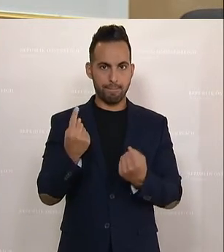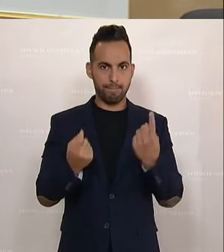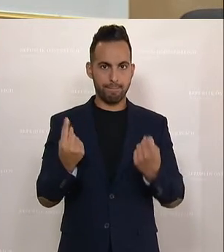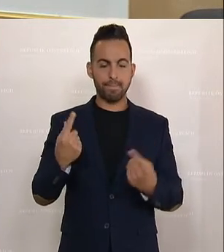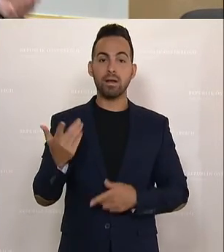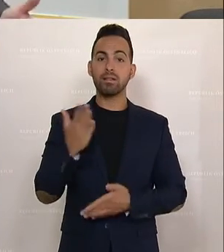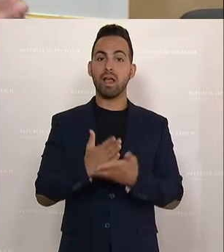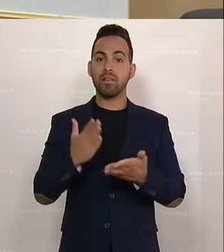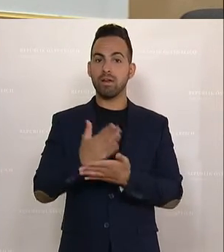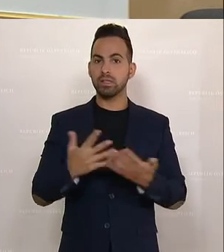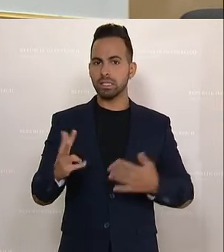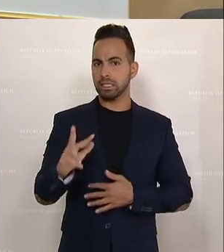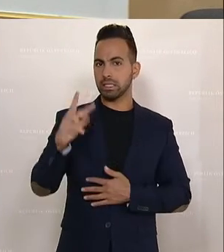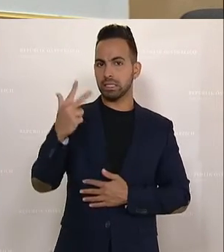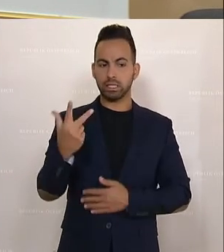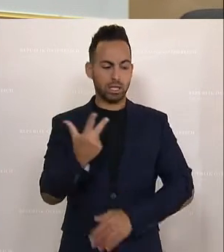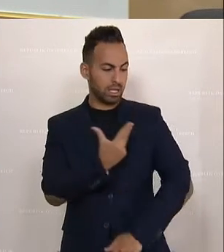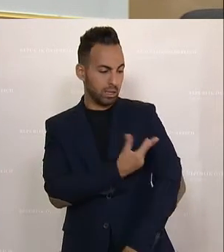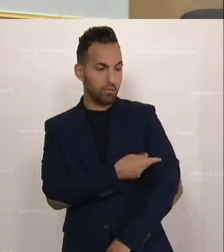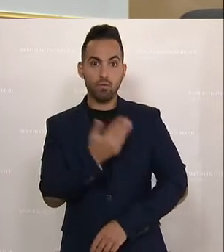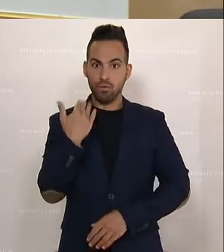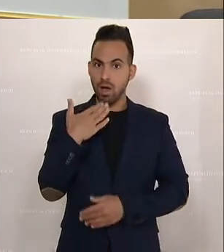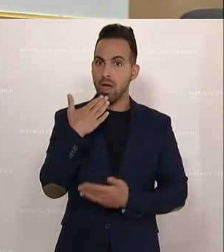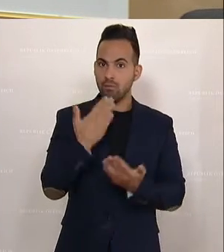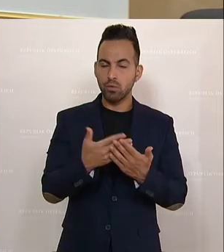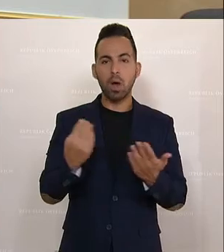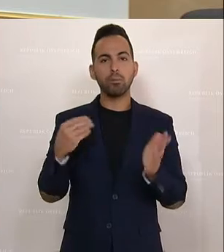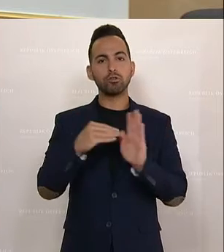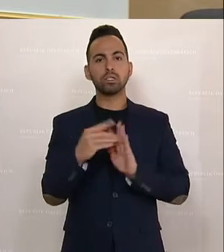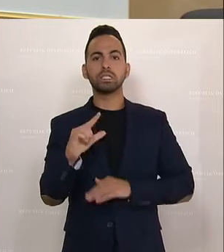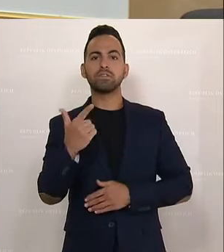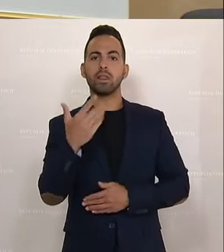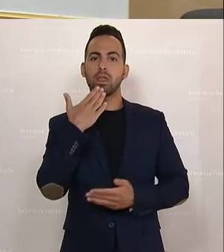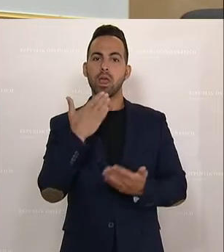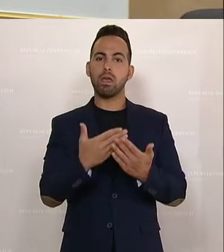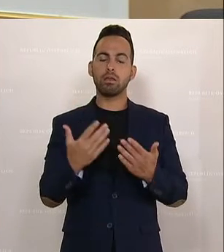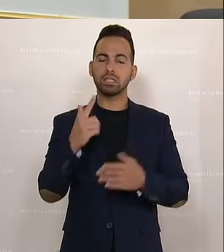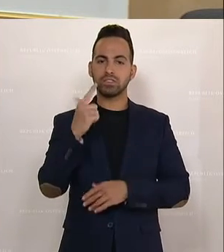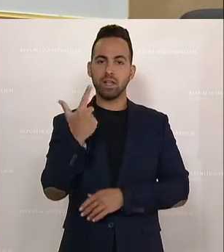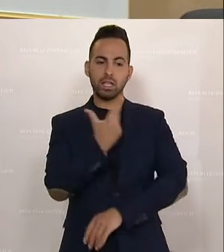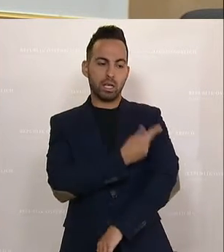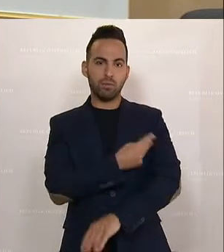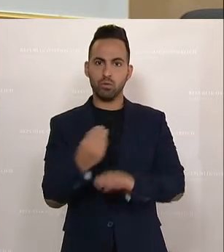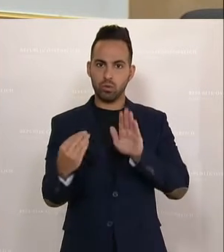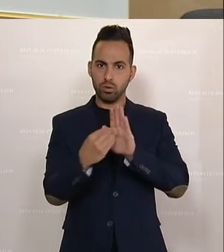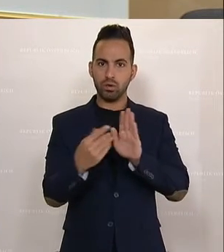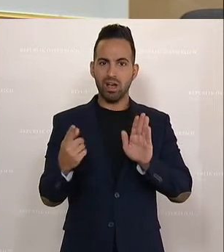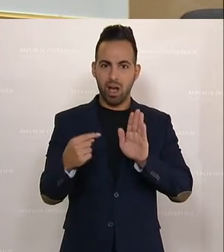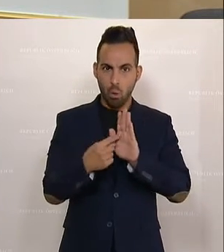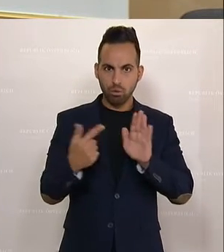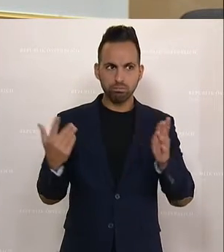teilweise eine dritte Impfung, die empfohlen wurde, dann nur als zweite Impfung im Pass ausgewiesen, was natürlich auch